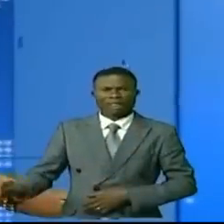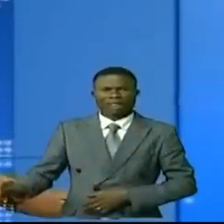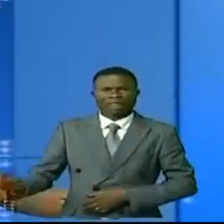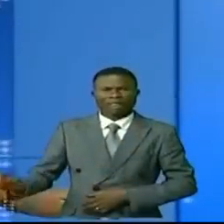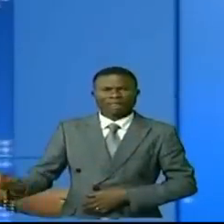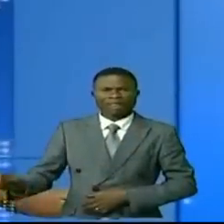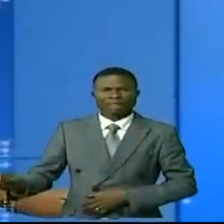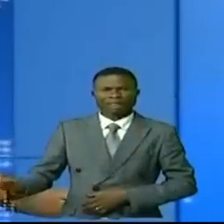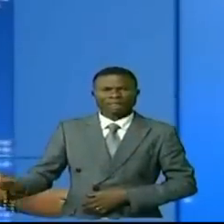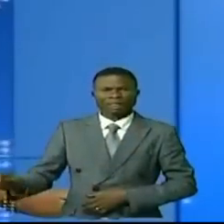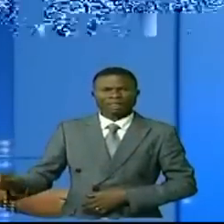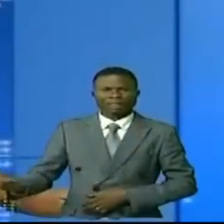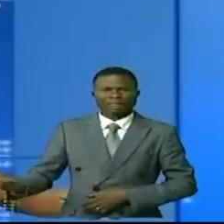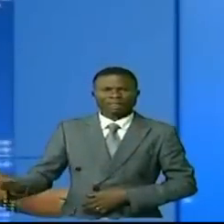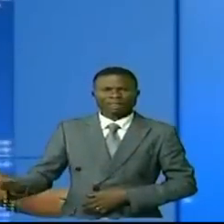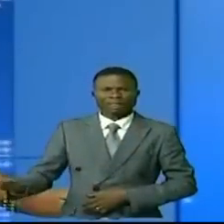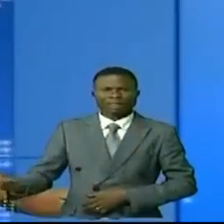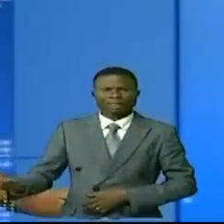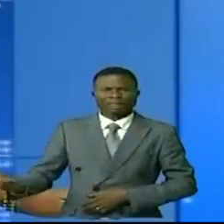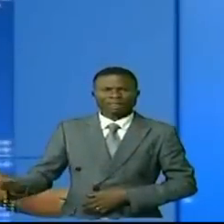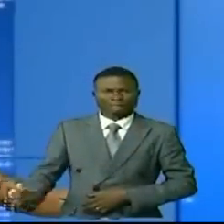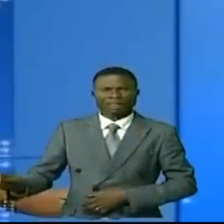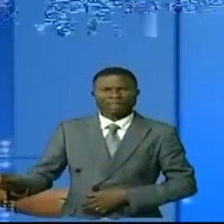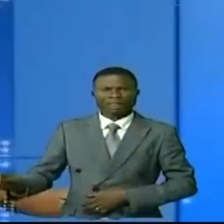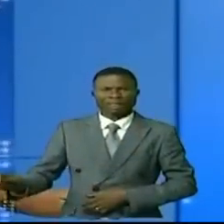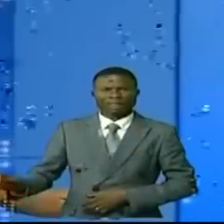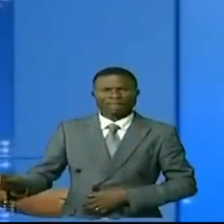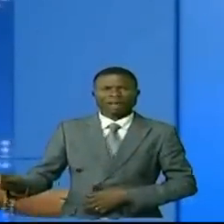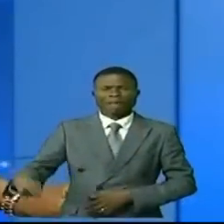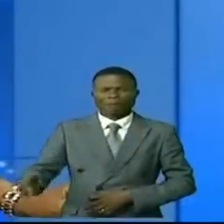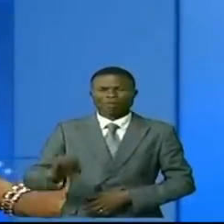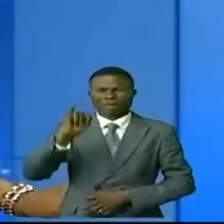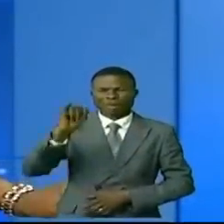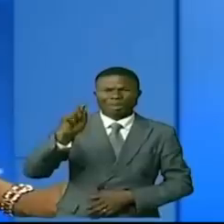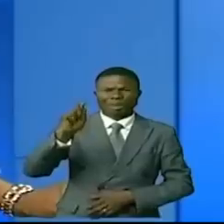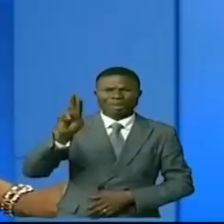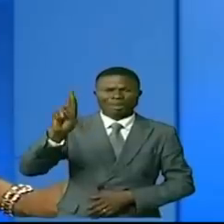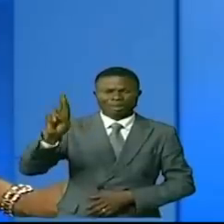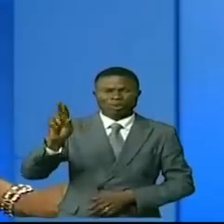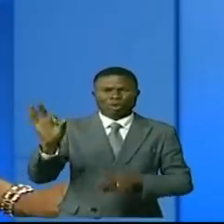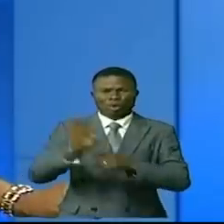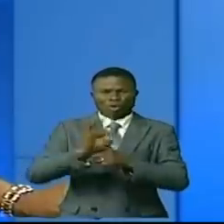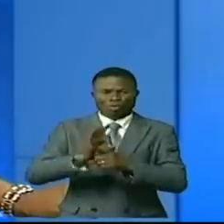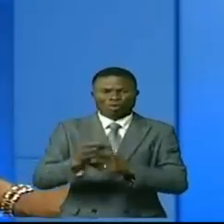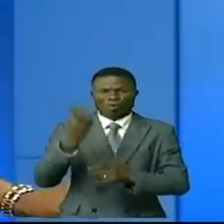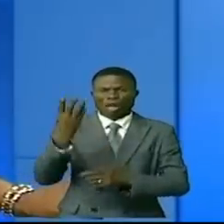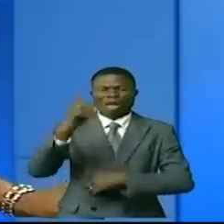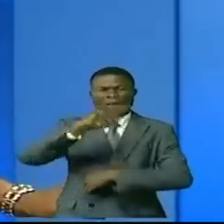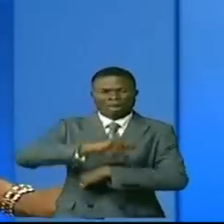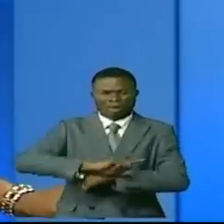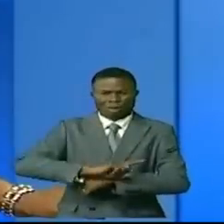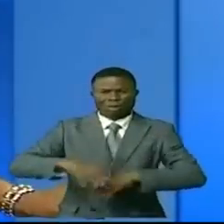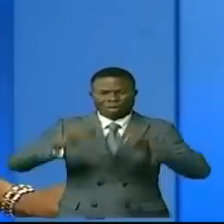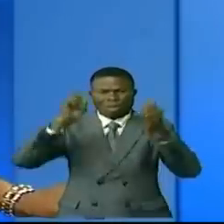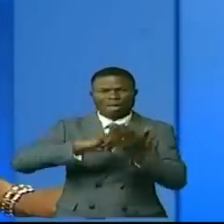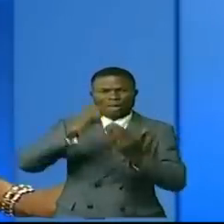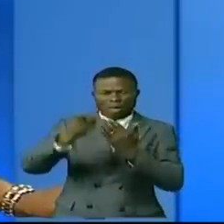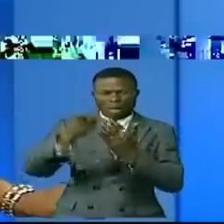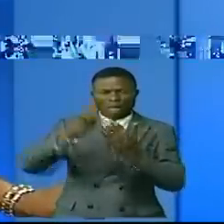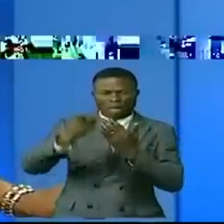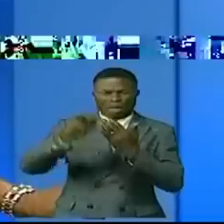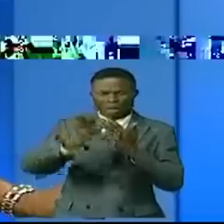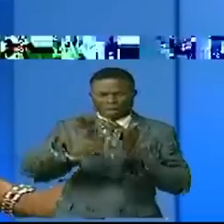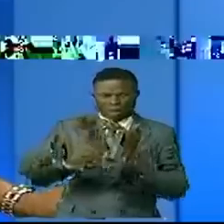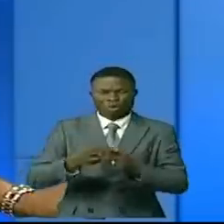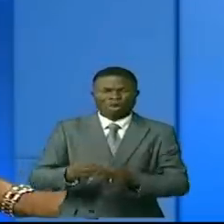de l'Est. Un atelier de 4 jours sur la validation d'un plan sécurisé de